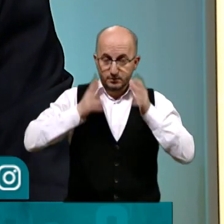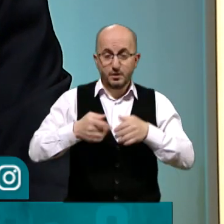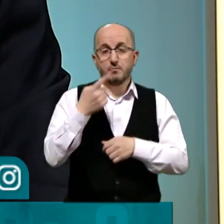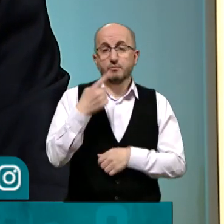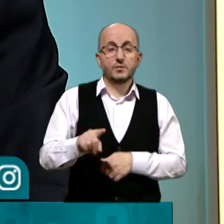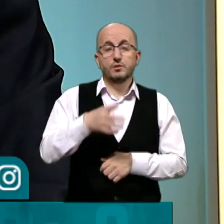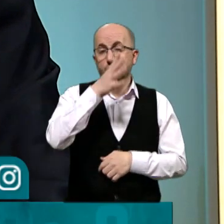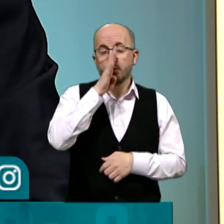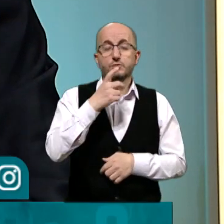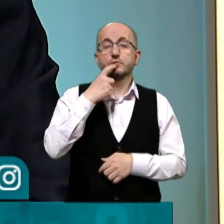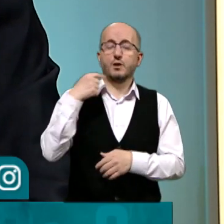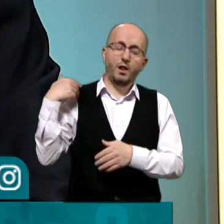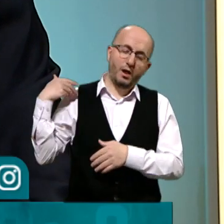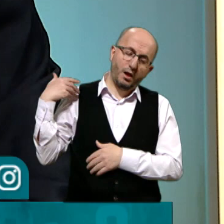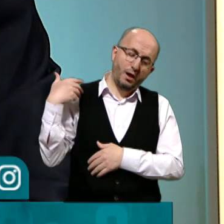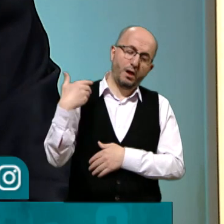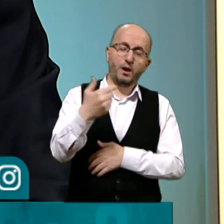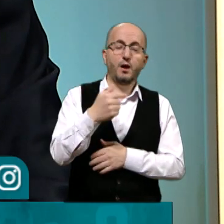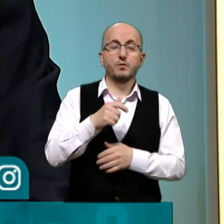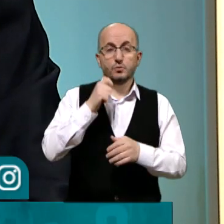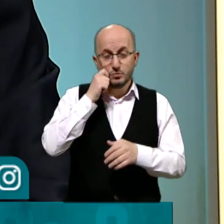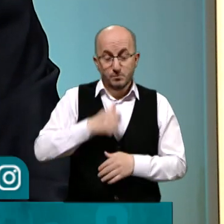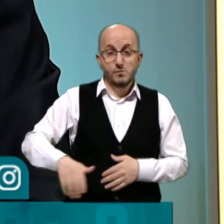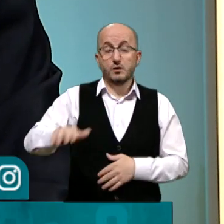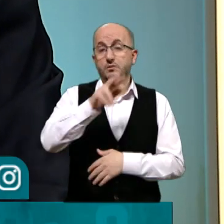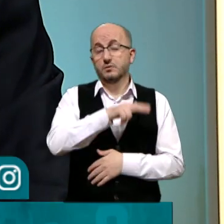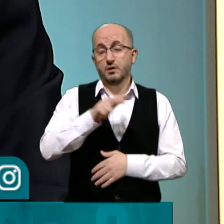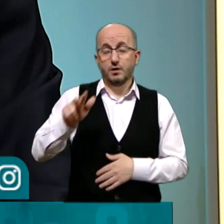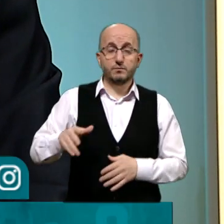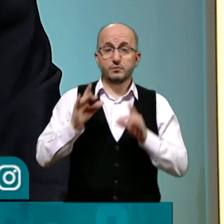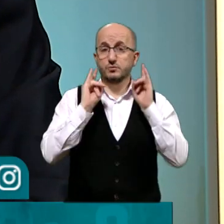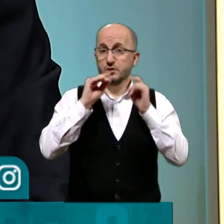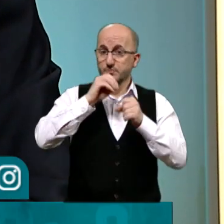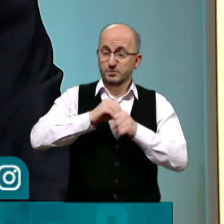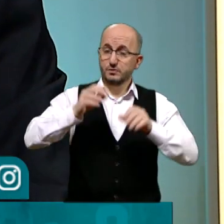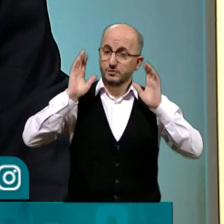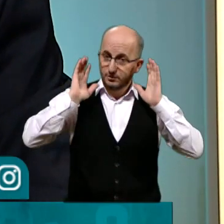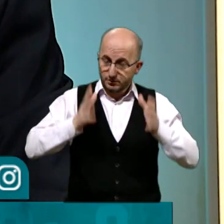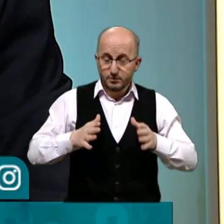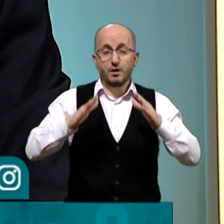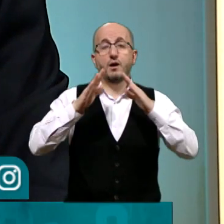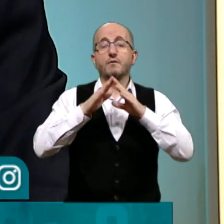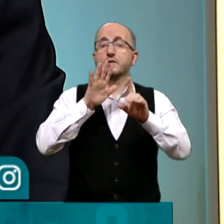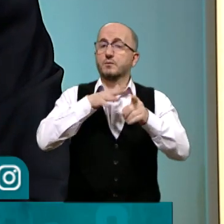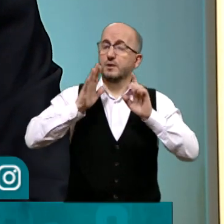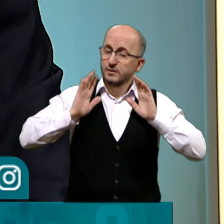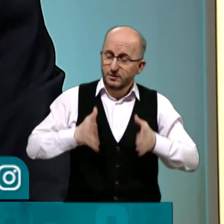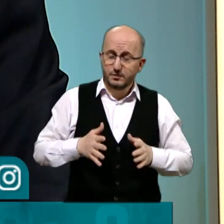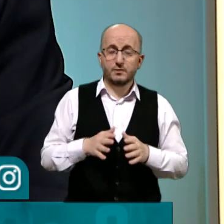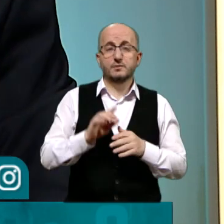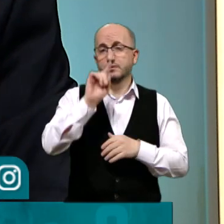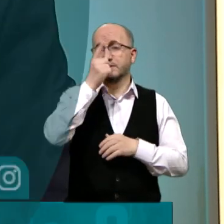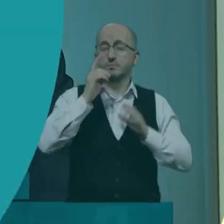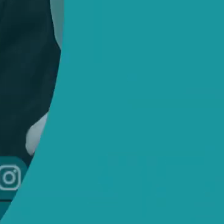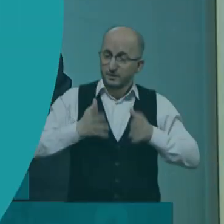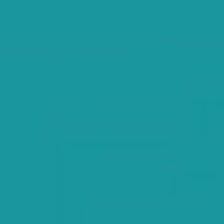1400 küsür yıldır da bu Ümmet tarihi camilerde kılıyor evlerde cemaati de kalıyor evlerde